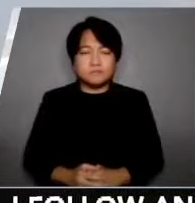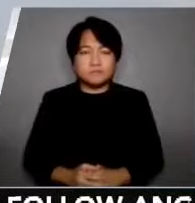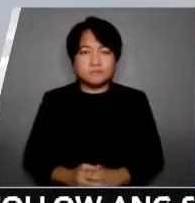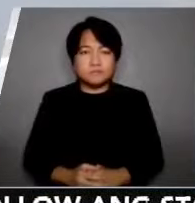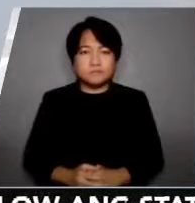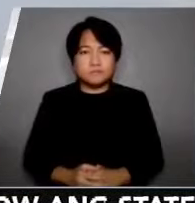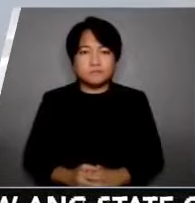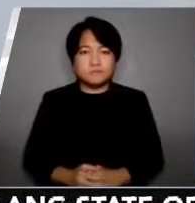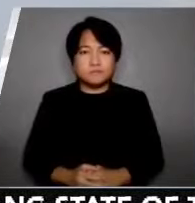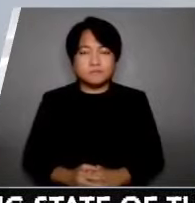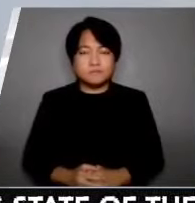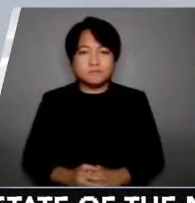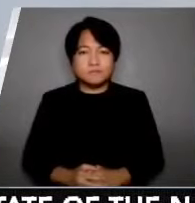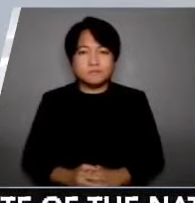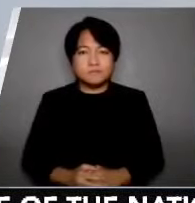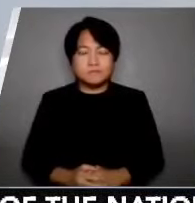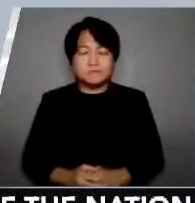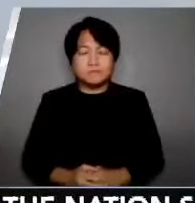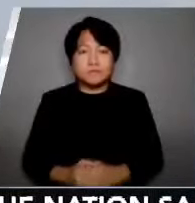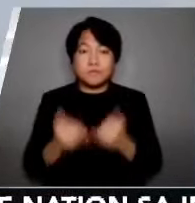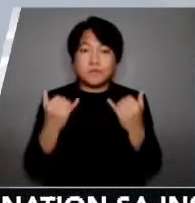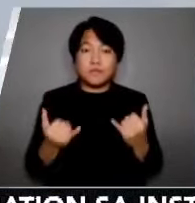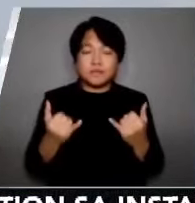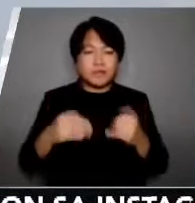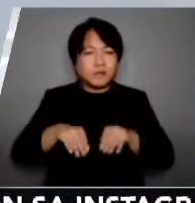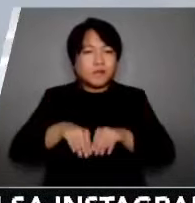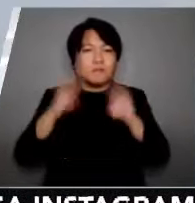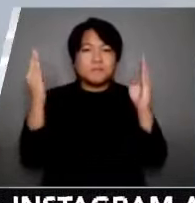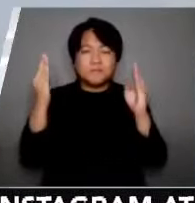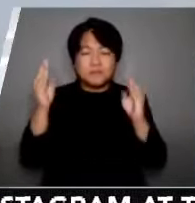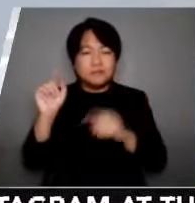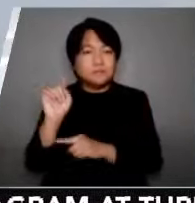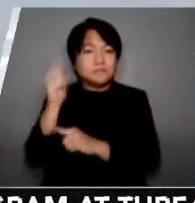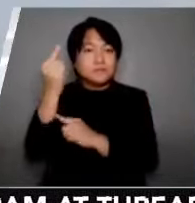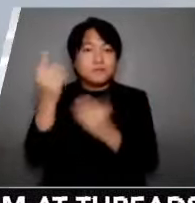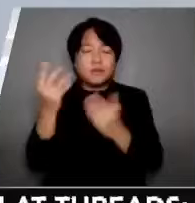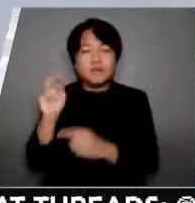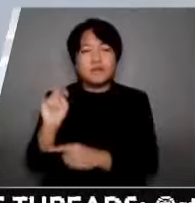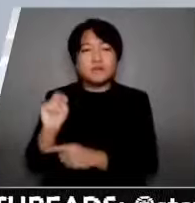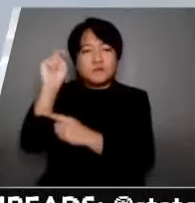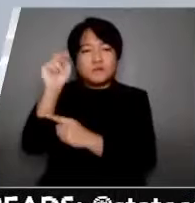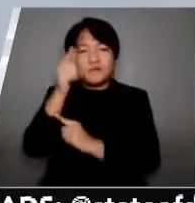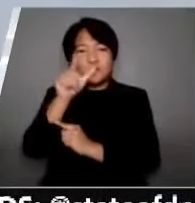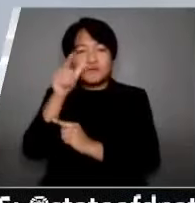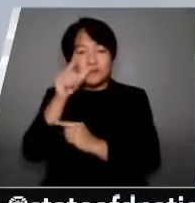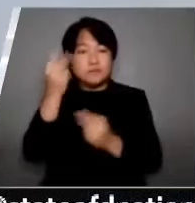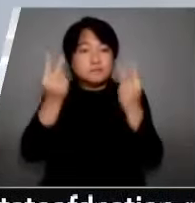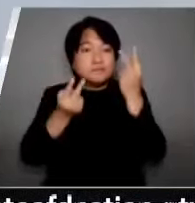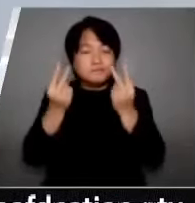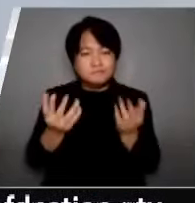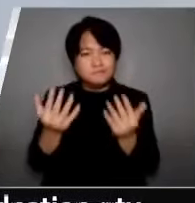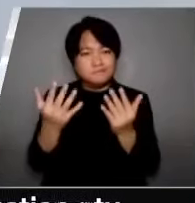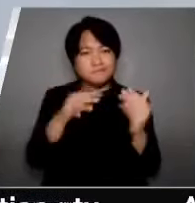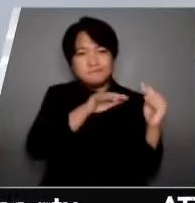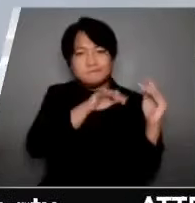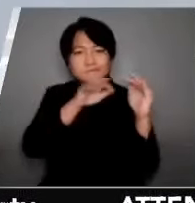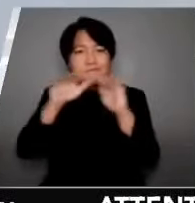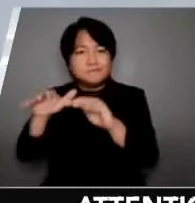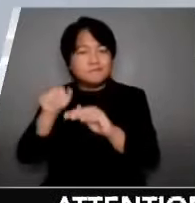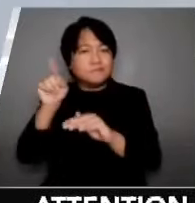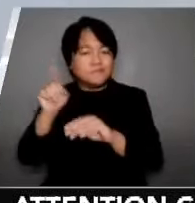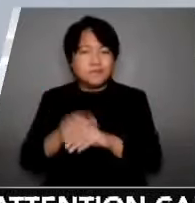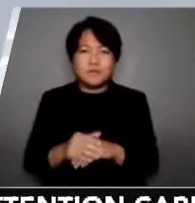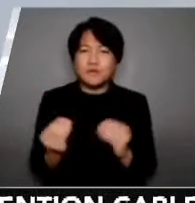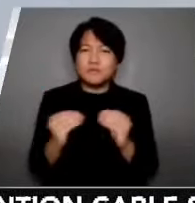binuksan na ang kauna-unahang tourist rest area sa North Luzon ayon sa isang organisasyon para lumago pa ang Turismo